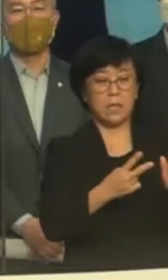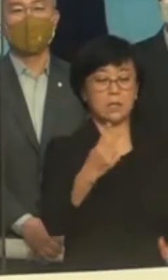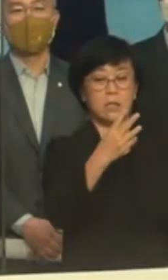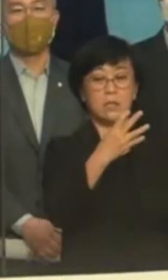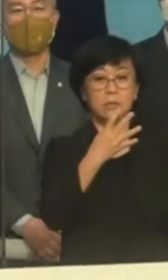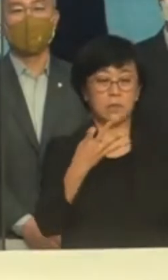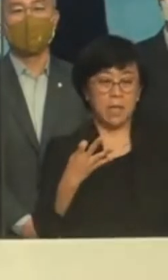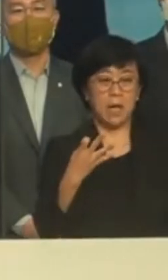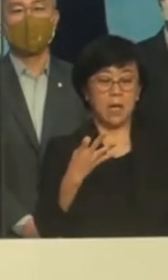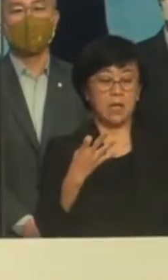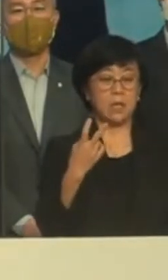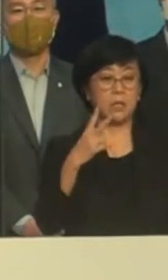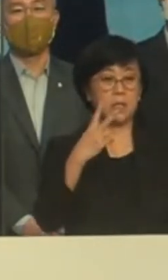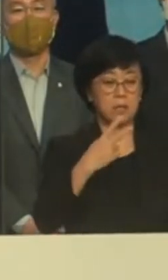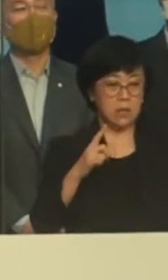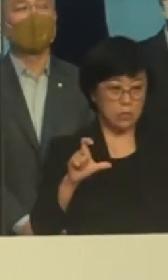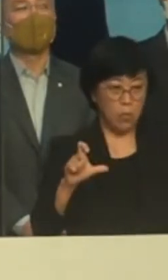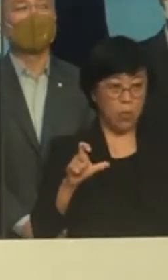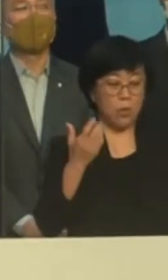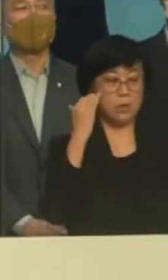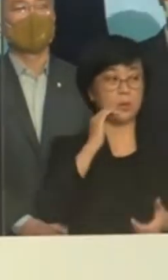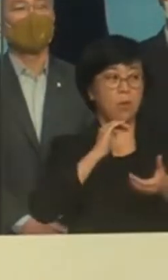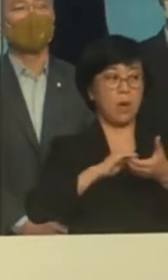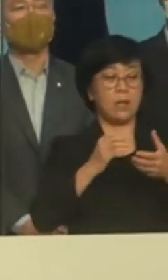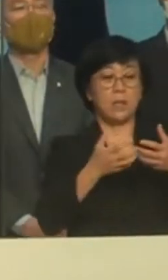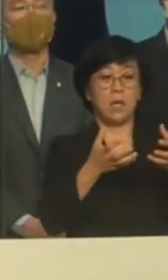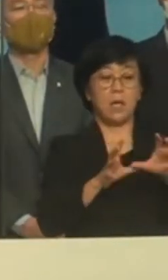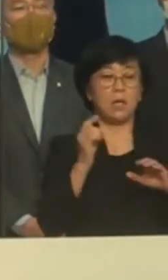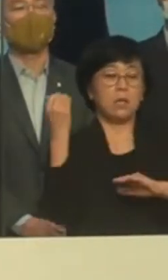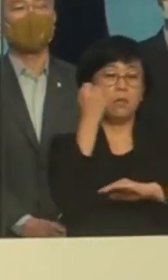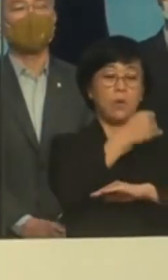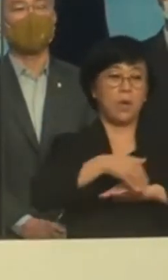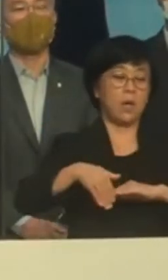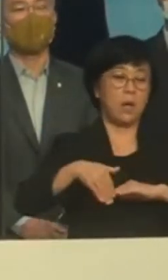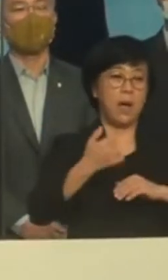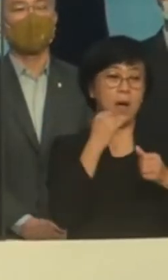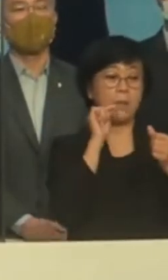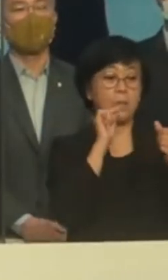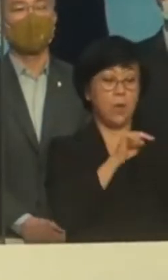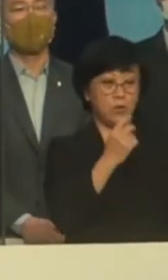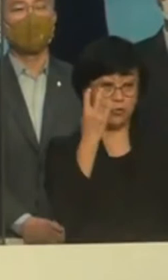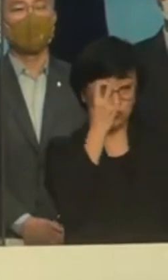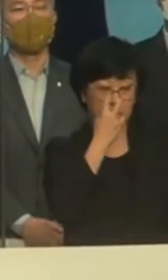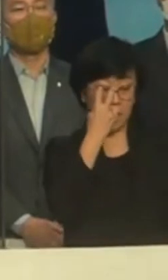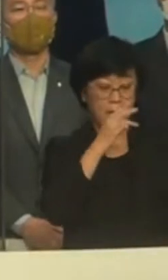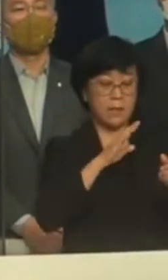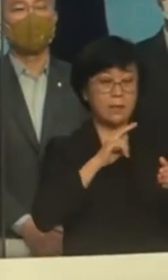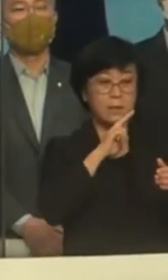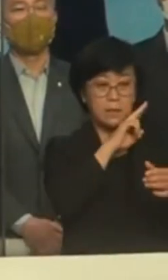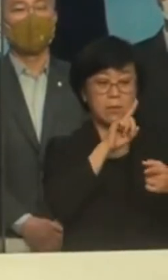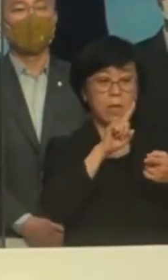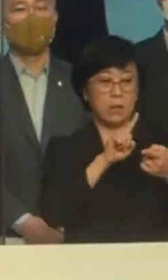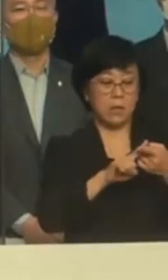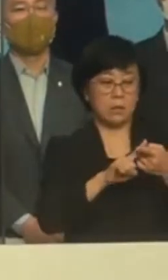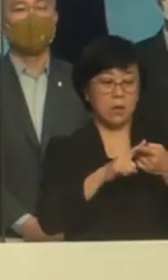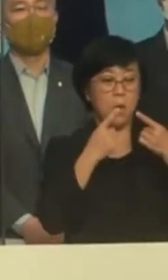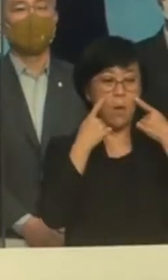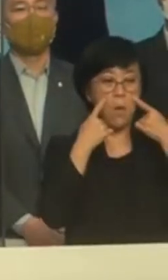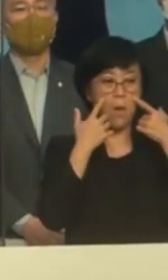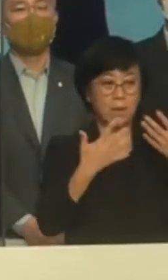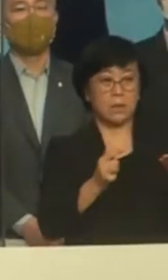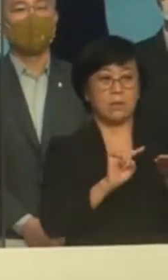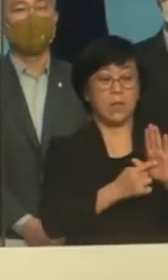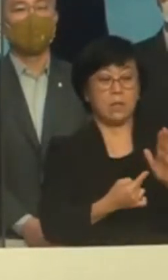2014년, 2015년 박근혜 청와대의 기획 하명수사 의혹에 대해서 명명백백히